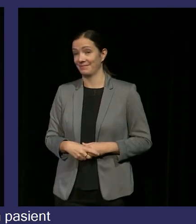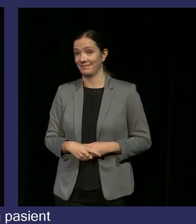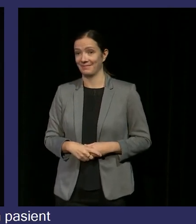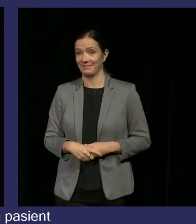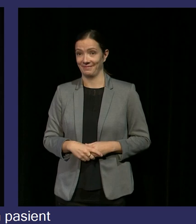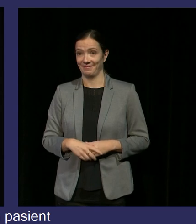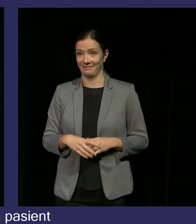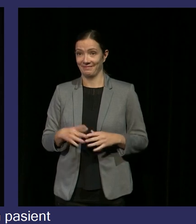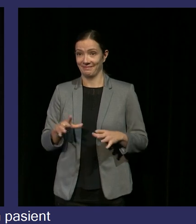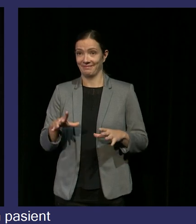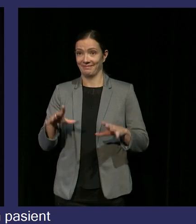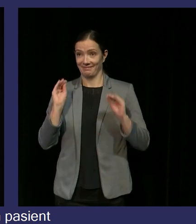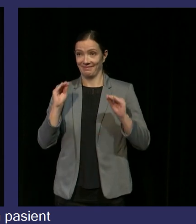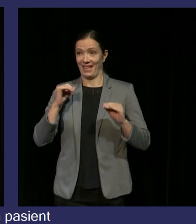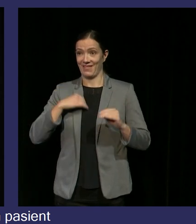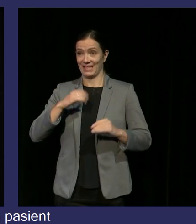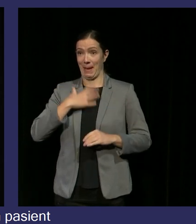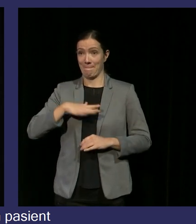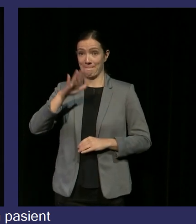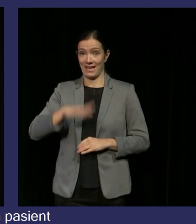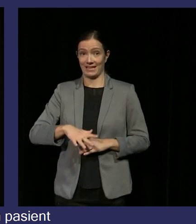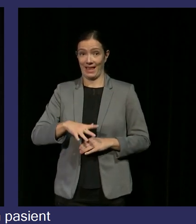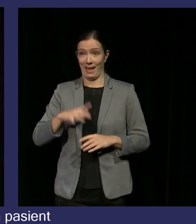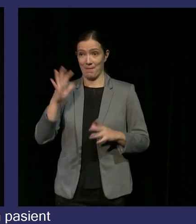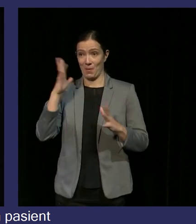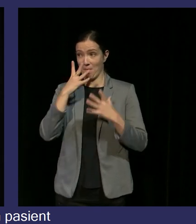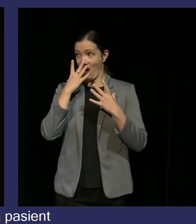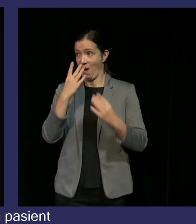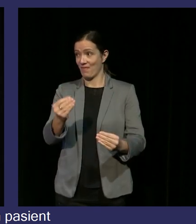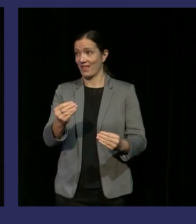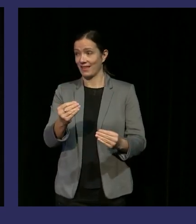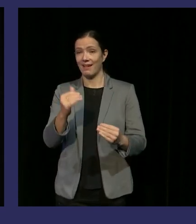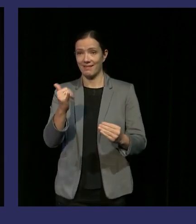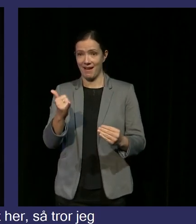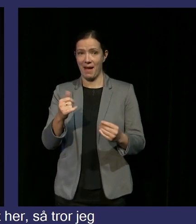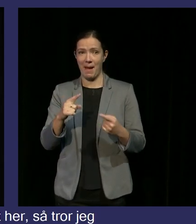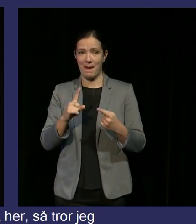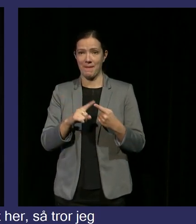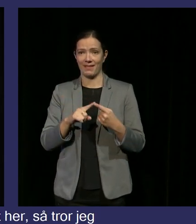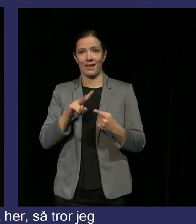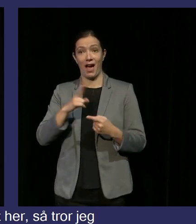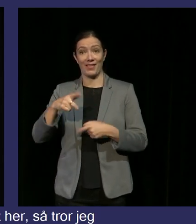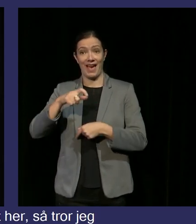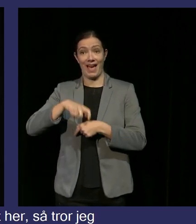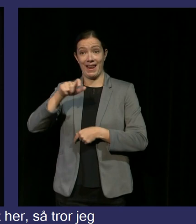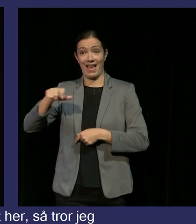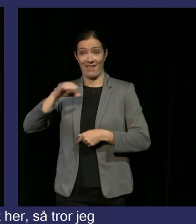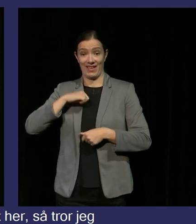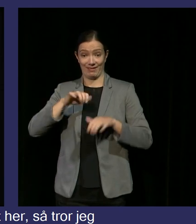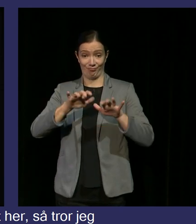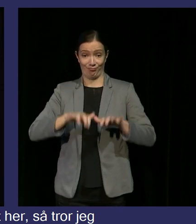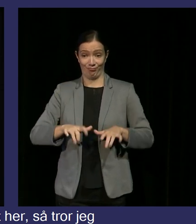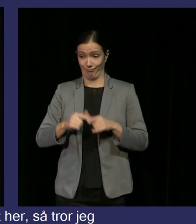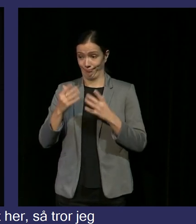Jeg skjønner godt hvis det en pasient som sliter med å forstå det her, altså, men andre leger, hvis jeg hadde skrevet det, så tror jeg kollegaene mine ville